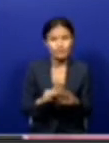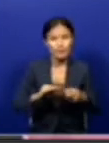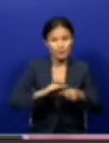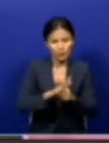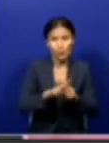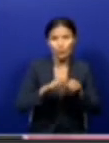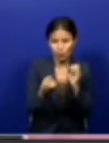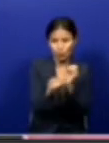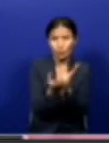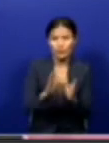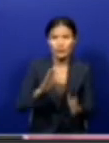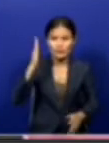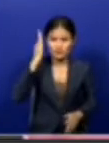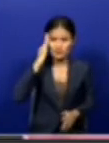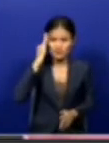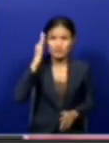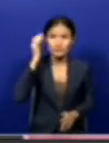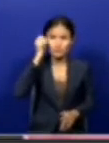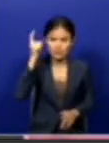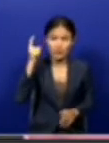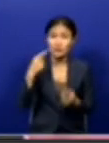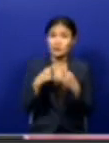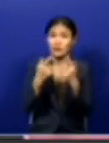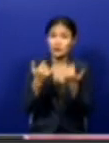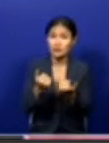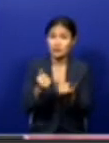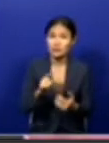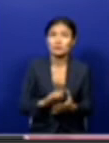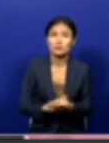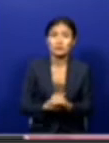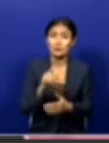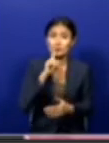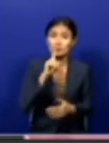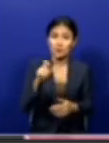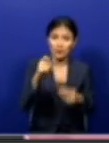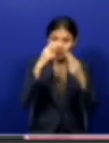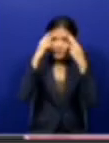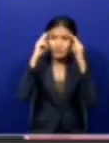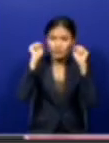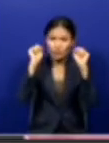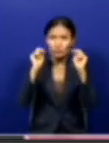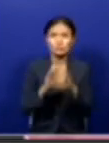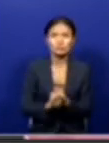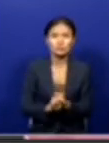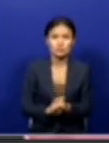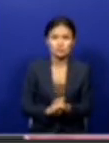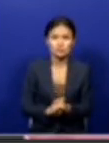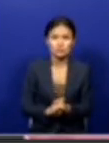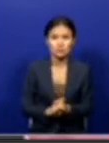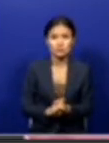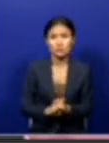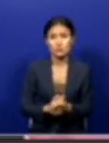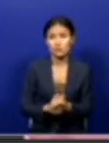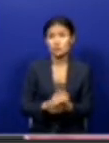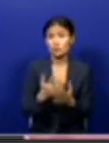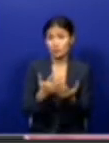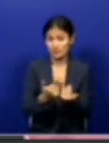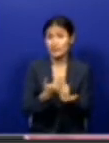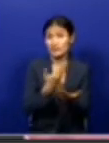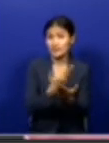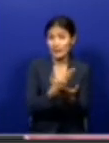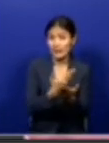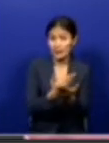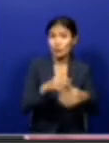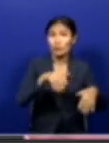ต่สิ่งที่สำคัญที่ผมอยากจะเรียนถามและฝากถามท่านประธานไปถึงนายกว่าการบริหารเงินที่เป็นภาษีของพี่น้องประชาชนเนี่ย